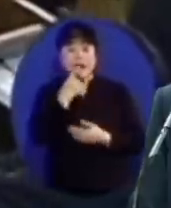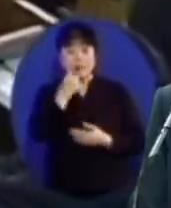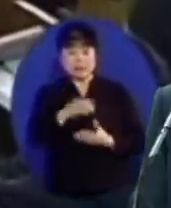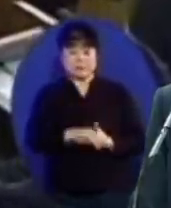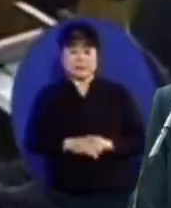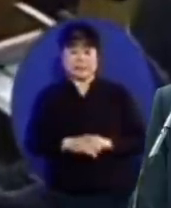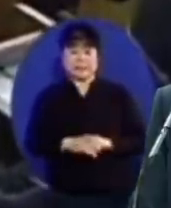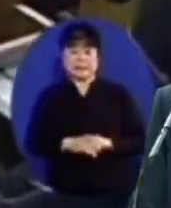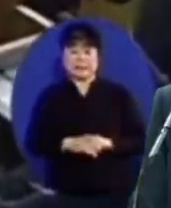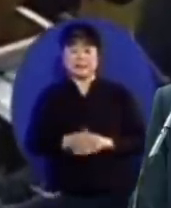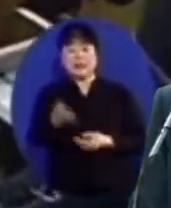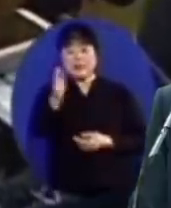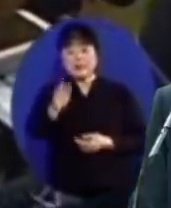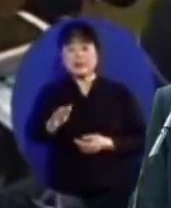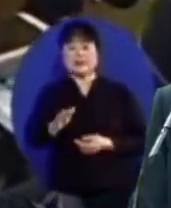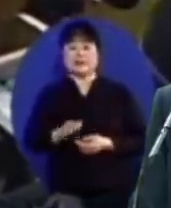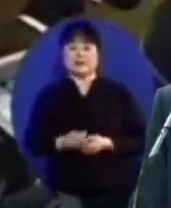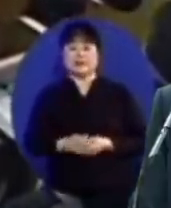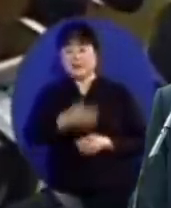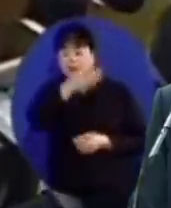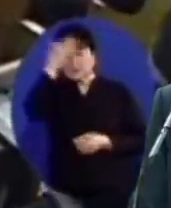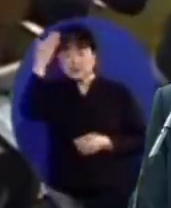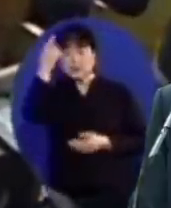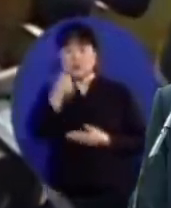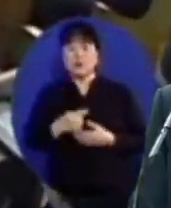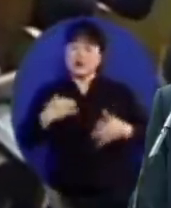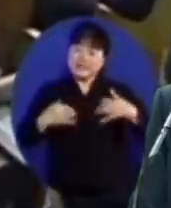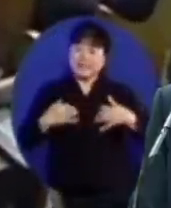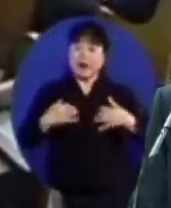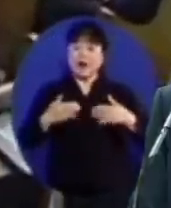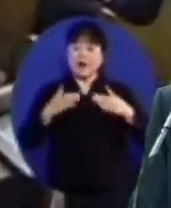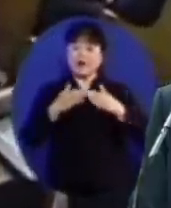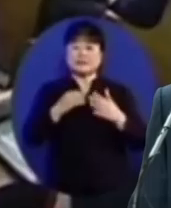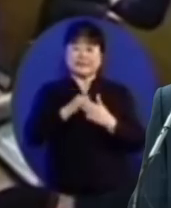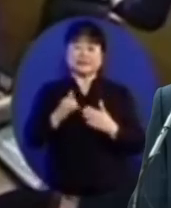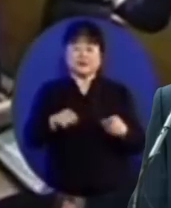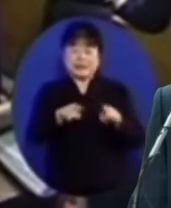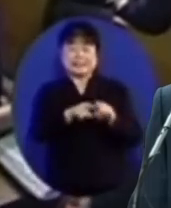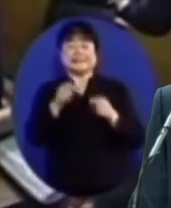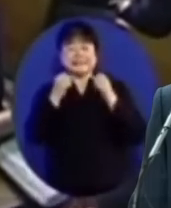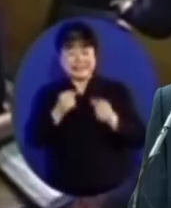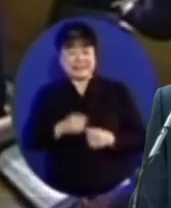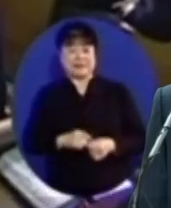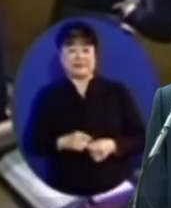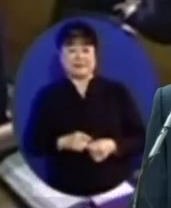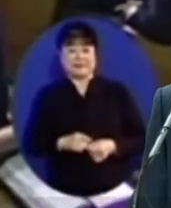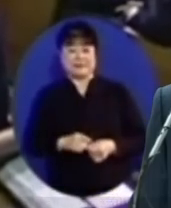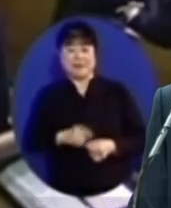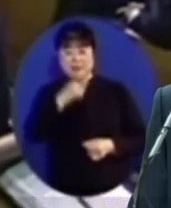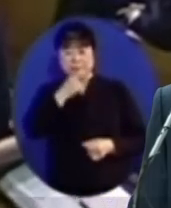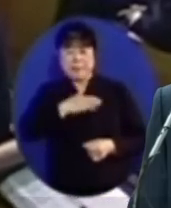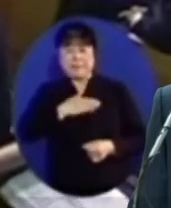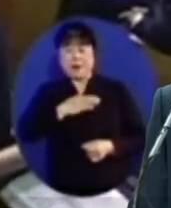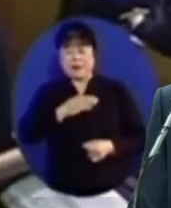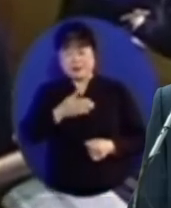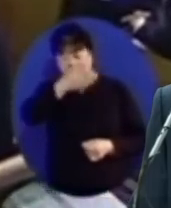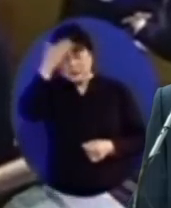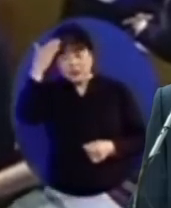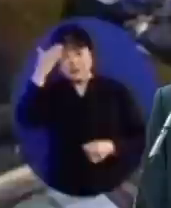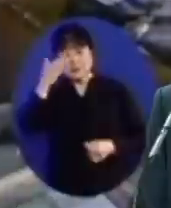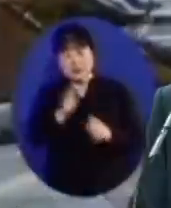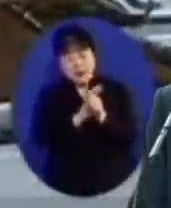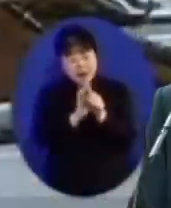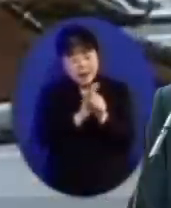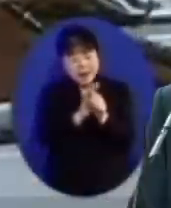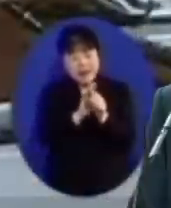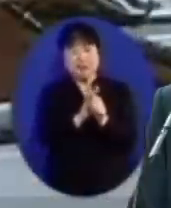말했었습니다. 그러나 여하간 이 청년이 온 것을 기뻐하고 너 우리 집에 식구가 돼서 같이 살자. 그 폐병 앓는 젊은 청년을